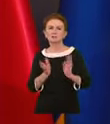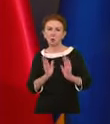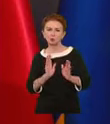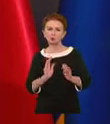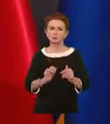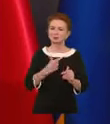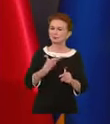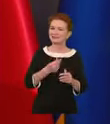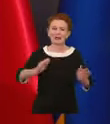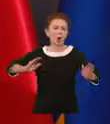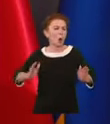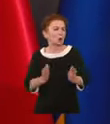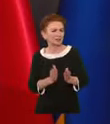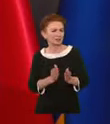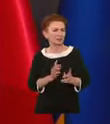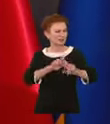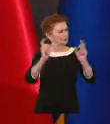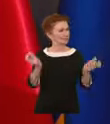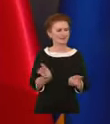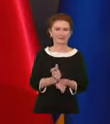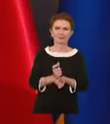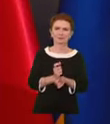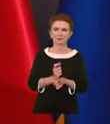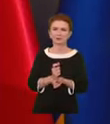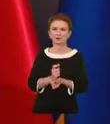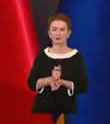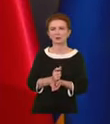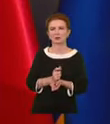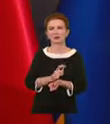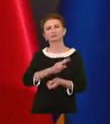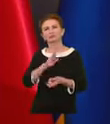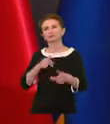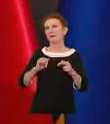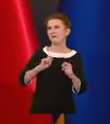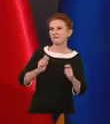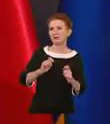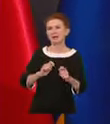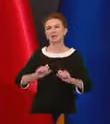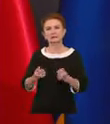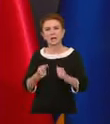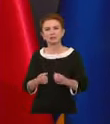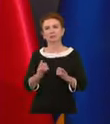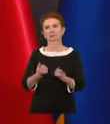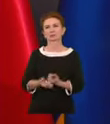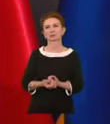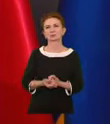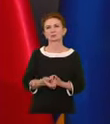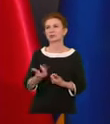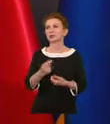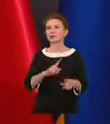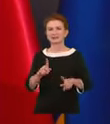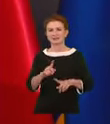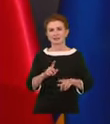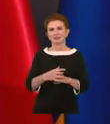one nie ograniczały całkowicie naszej aktywności. I oczywiście to nie oznacza,